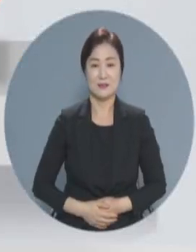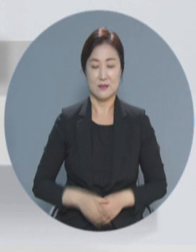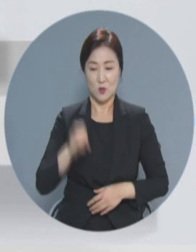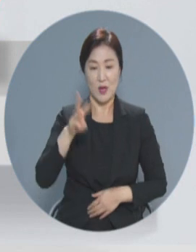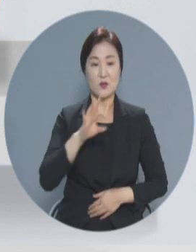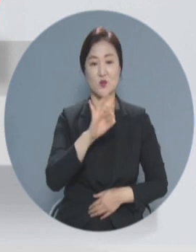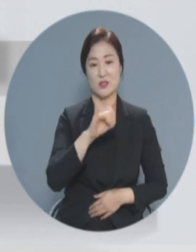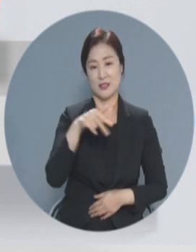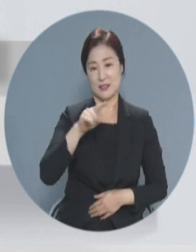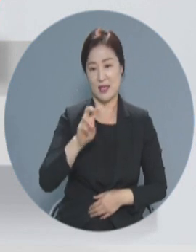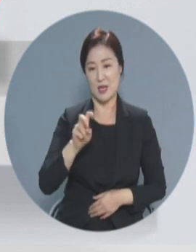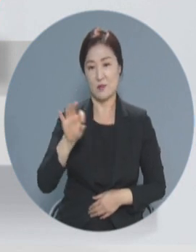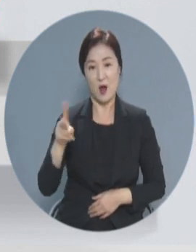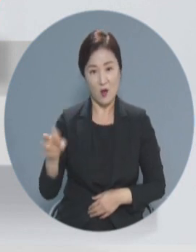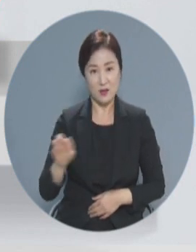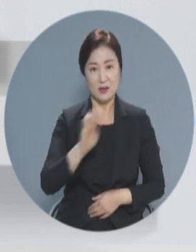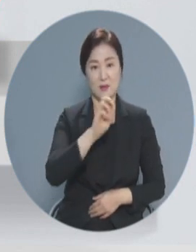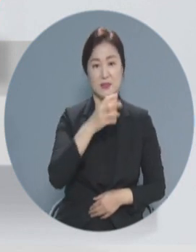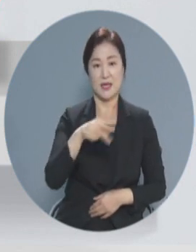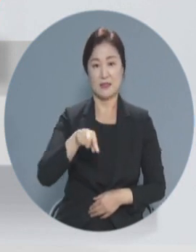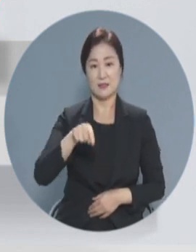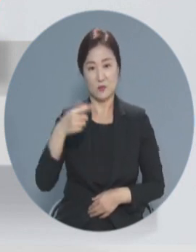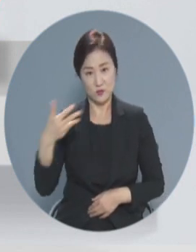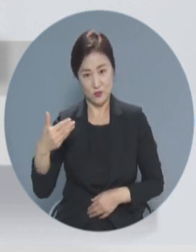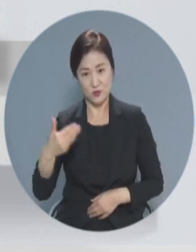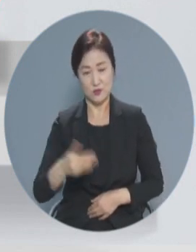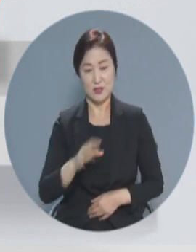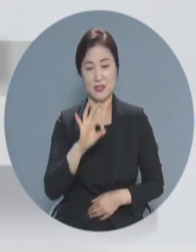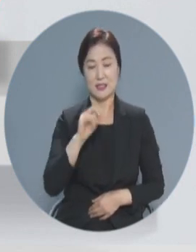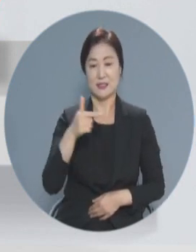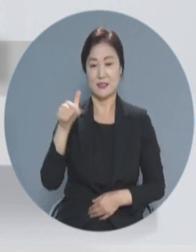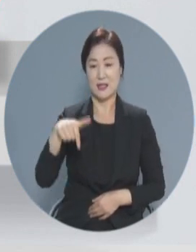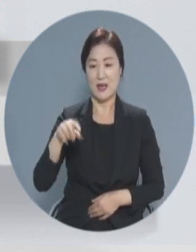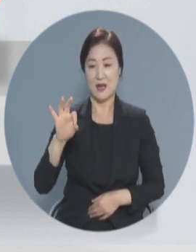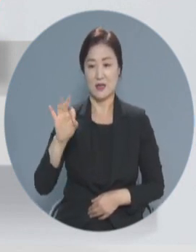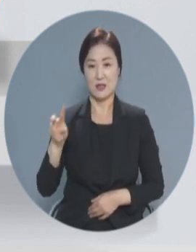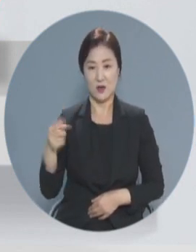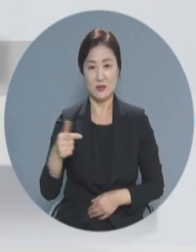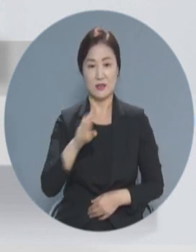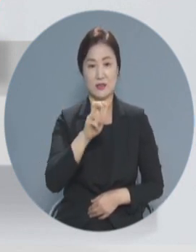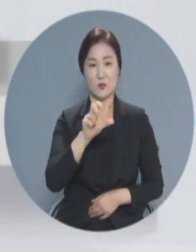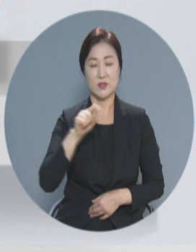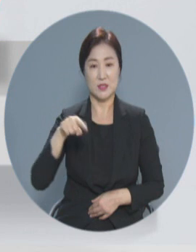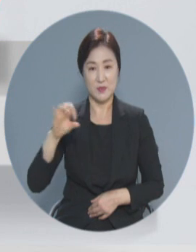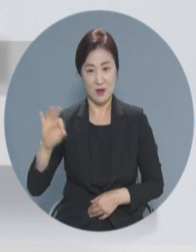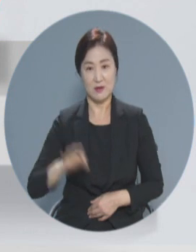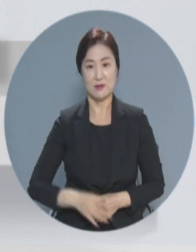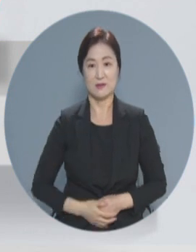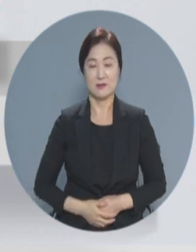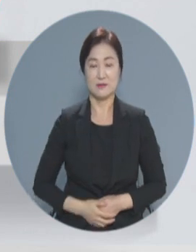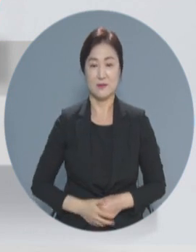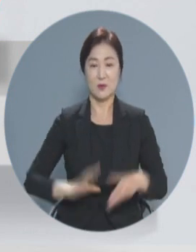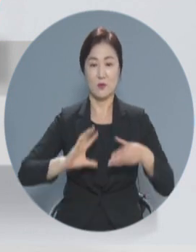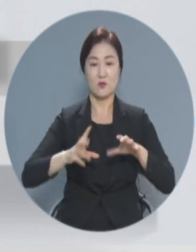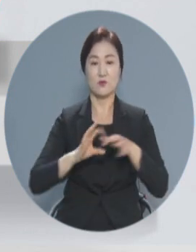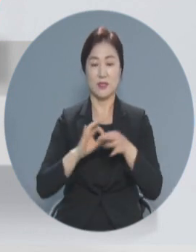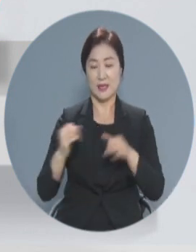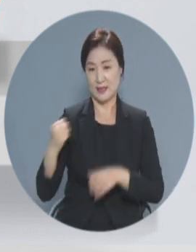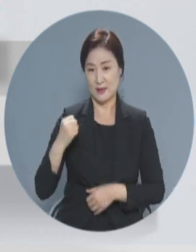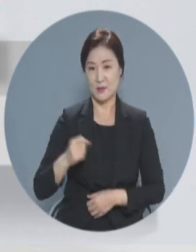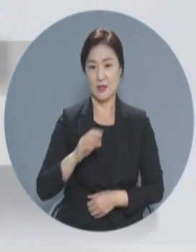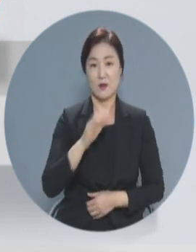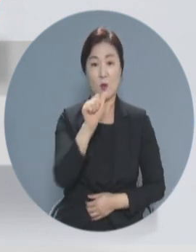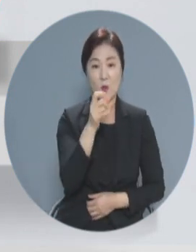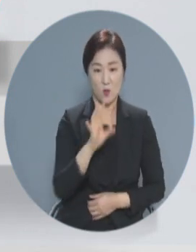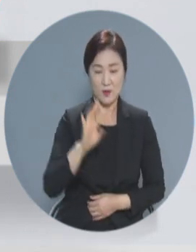후보가 34.9% 이낙연 후보가 25% 국민의 임 홍준표 4.5%